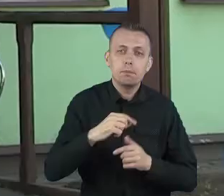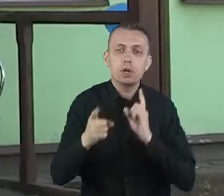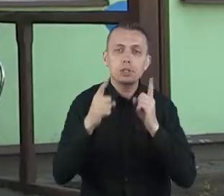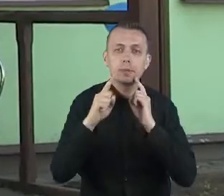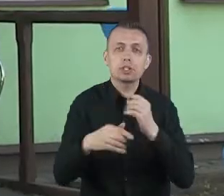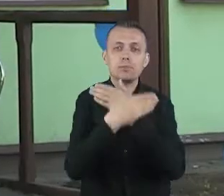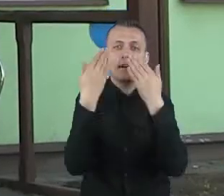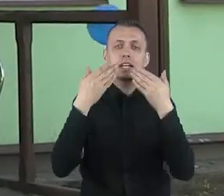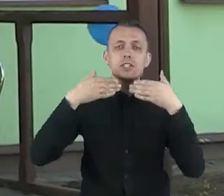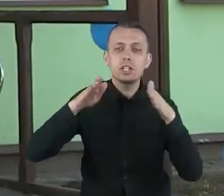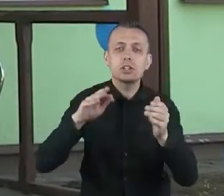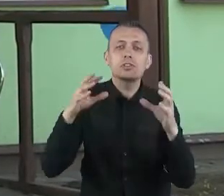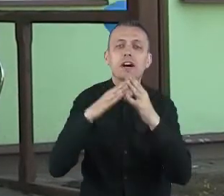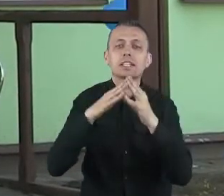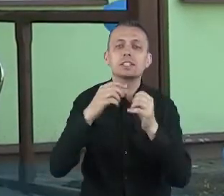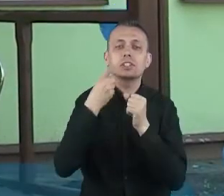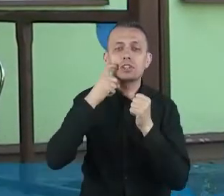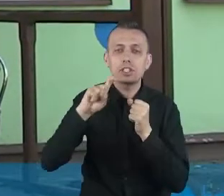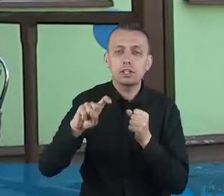otwartego. 10 kwietnia w Ośrodku